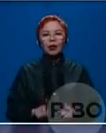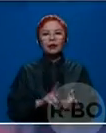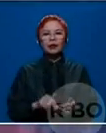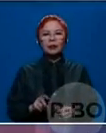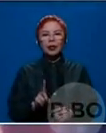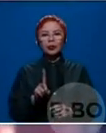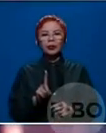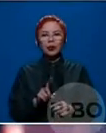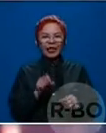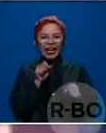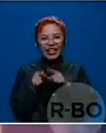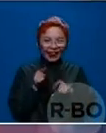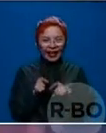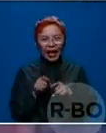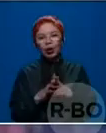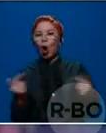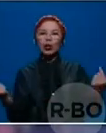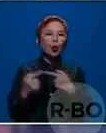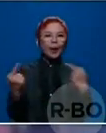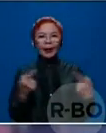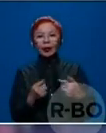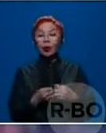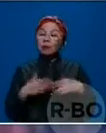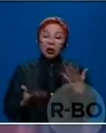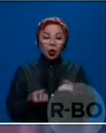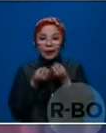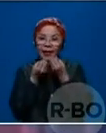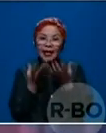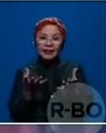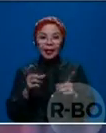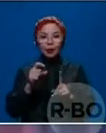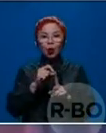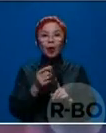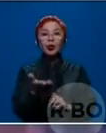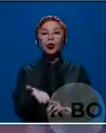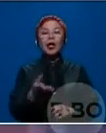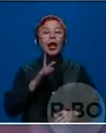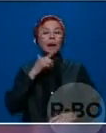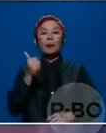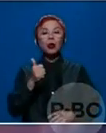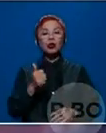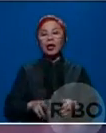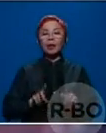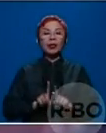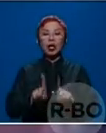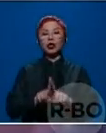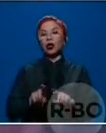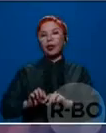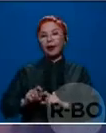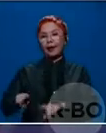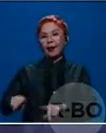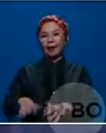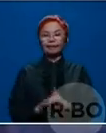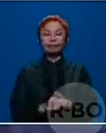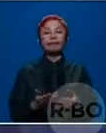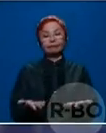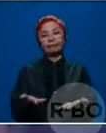boleh melakukan kritik sekali lagi ataupun argumen atau menjelaskan mengapa program anda lebih unggul dibandingkan paslon yang lain paslon 2 dan